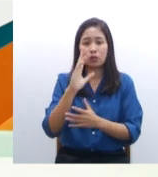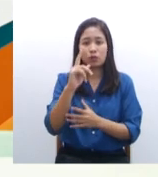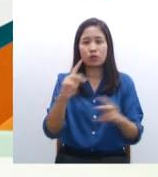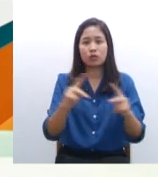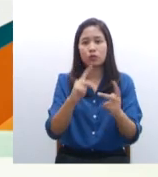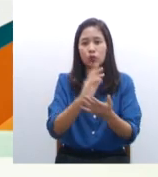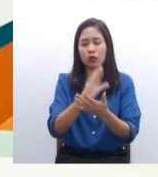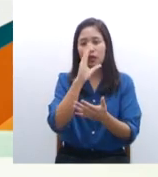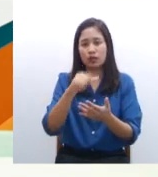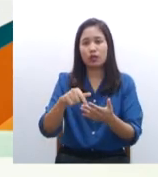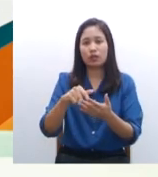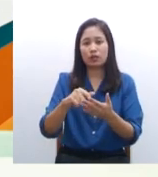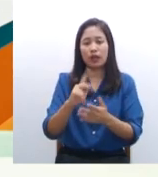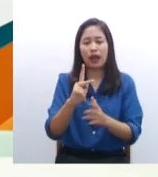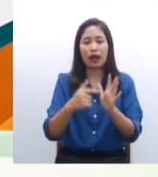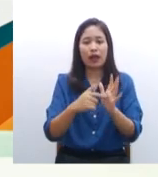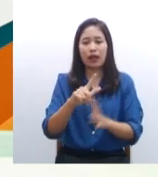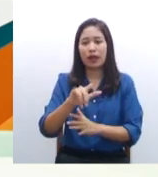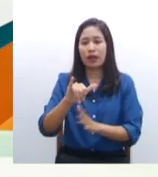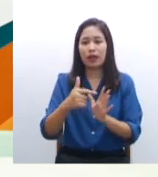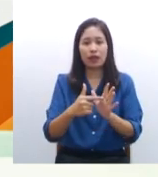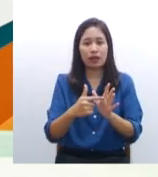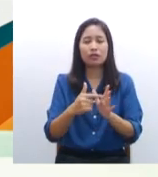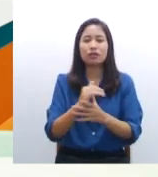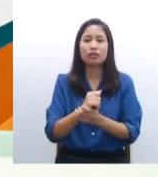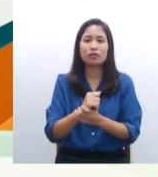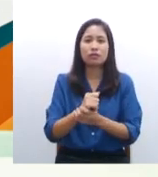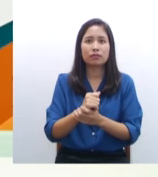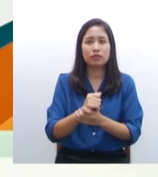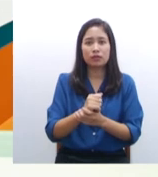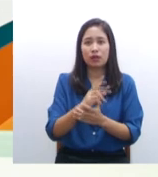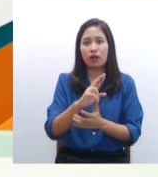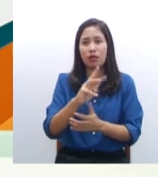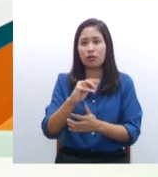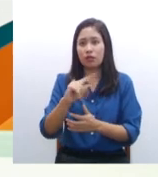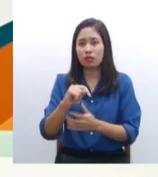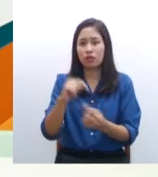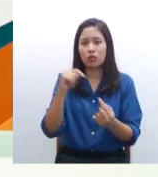การคุณหญิงกัลยาโสภณพานิชกล่าวว่าภารกิจสำคัญที่จะต้องเร่งรัดในการ